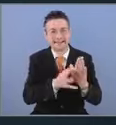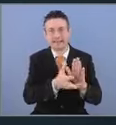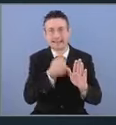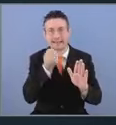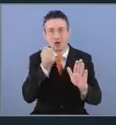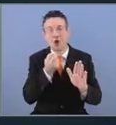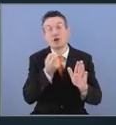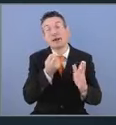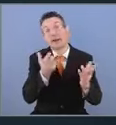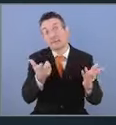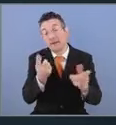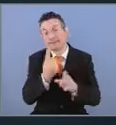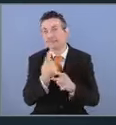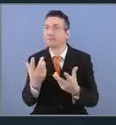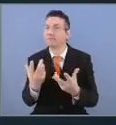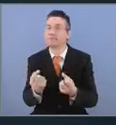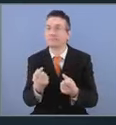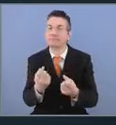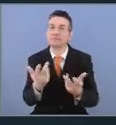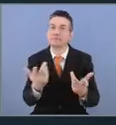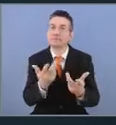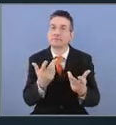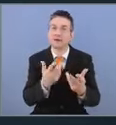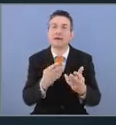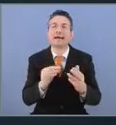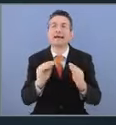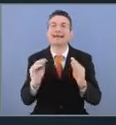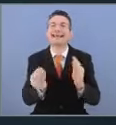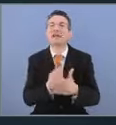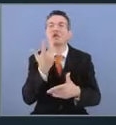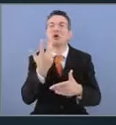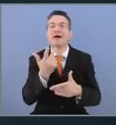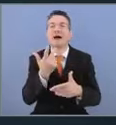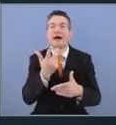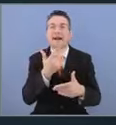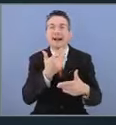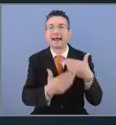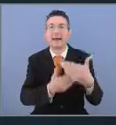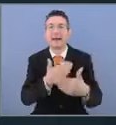ottimizzare, innovare anche le modalità con cui si opera in campo. Ecco, forse questa